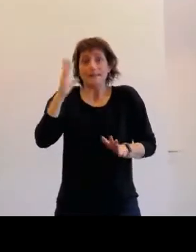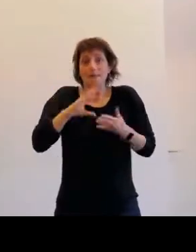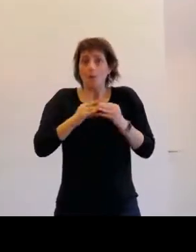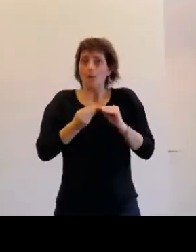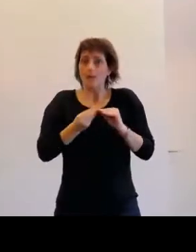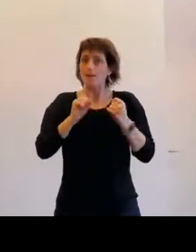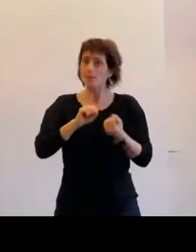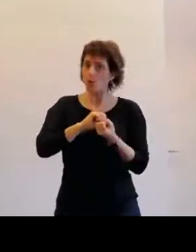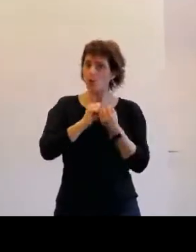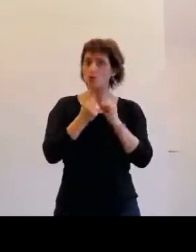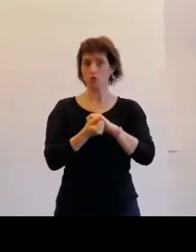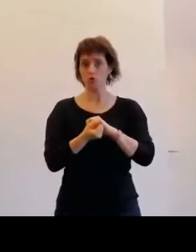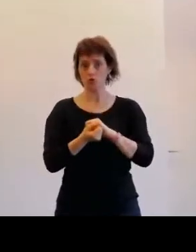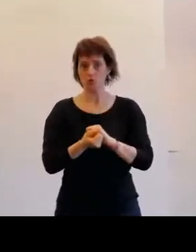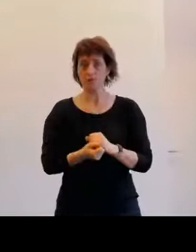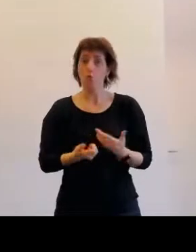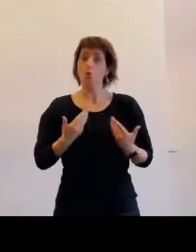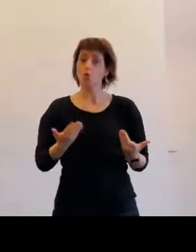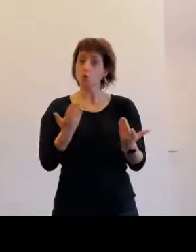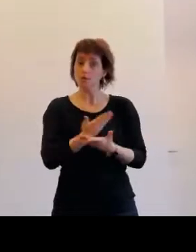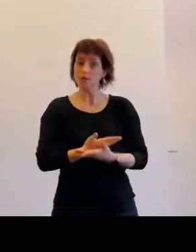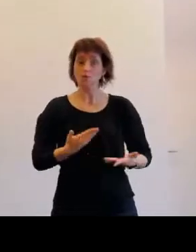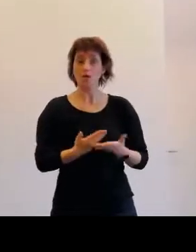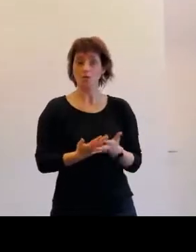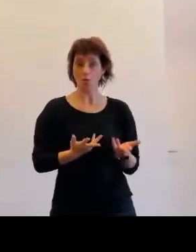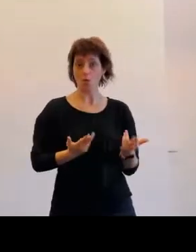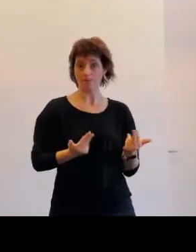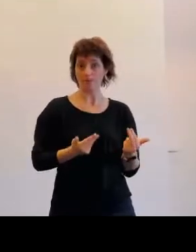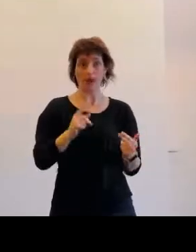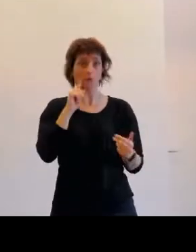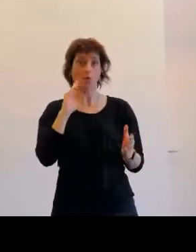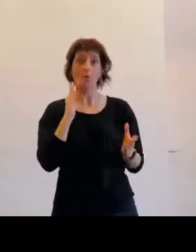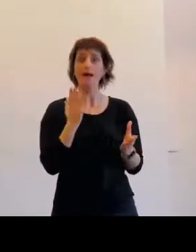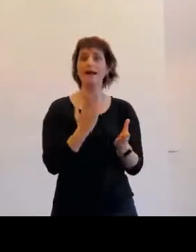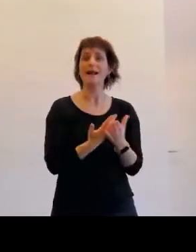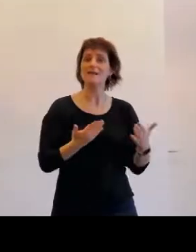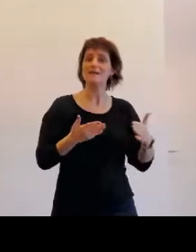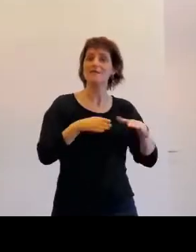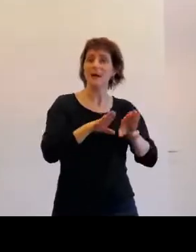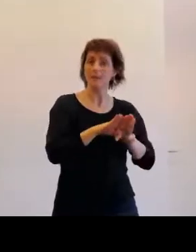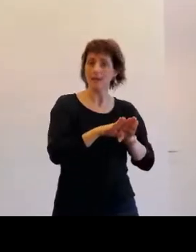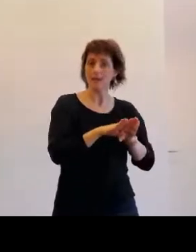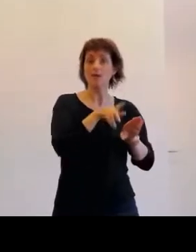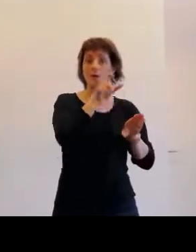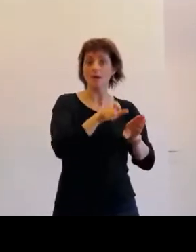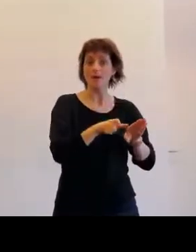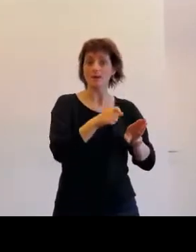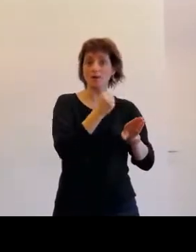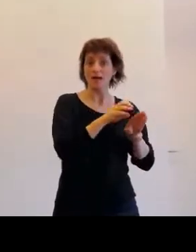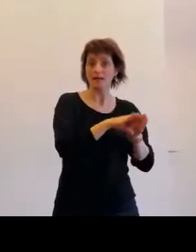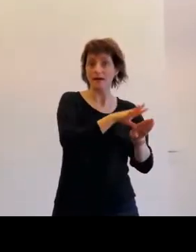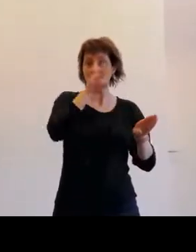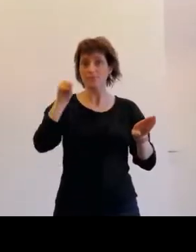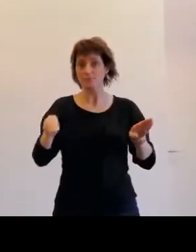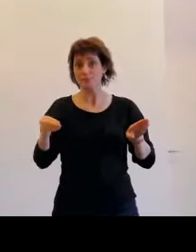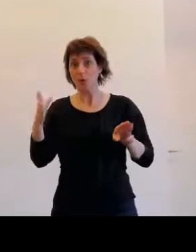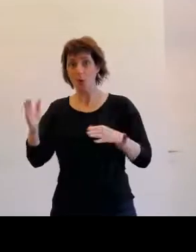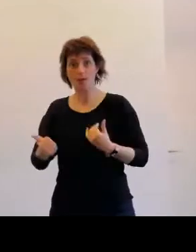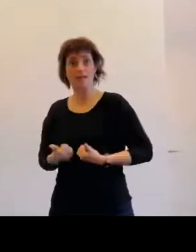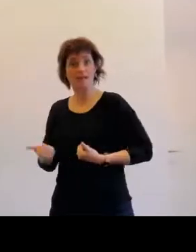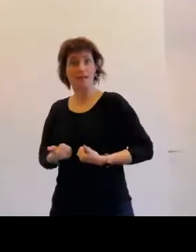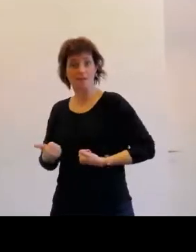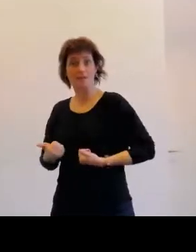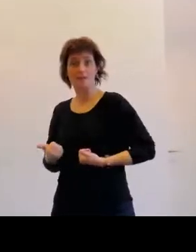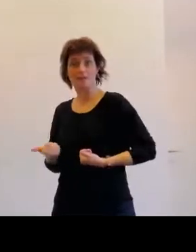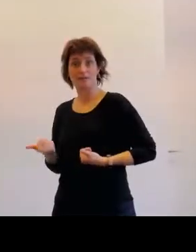Si nous ne le faisons pas aujourd'hui, c'est parce que le nombre de classes fermées permet de redéployer du personnel pour nécessité absolue de service sur